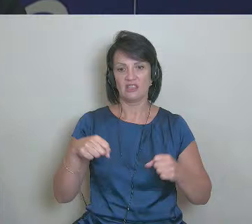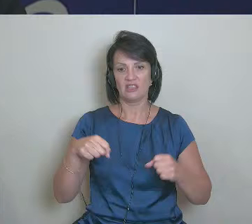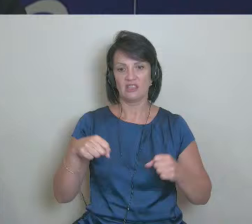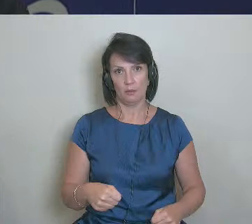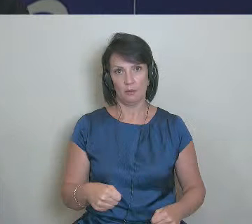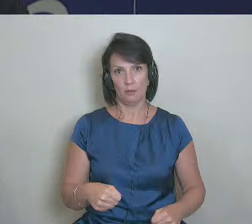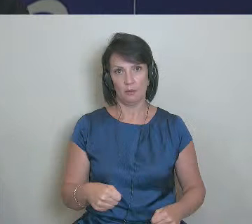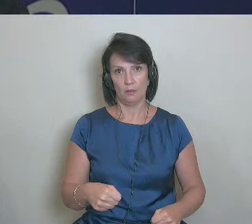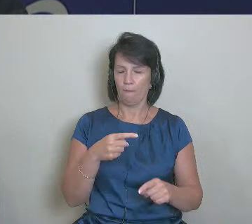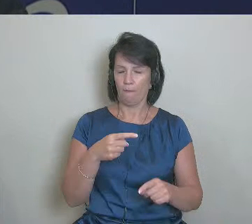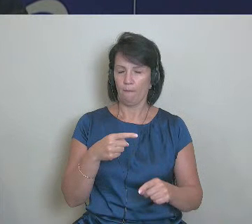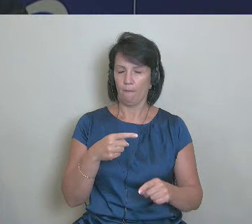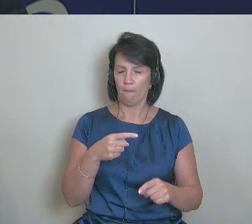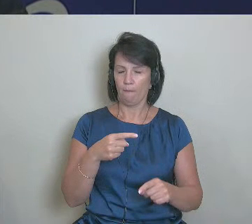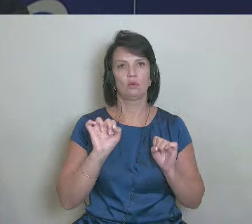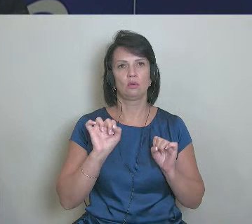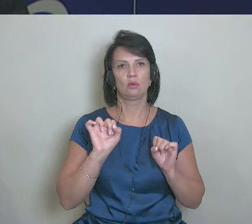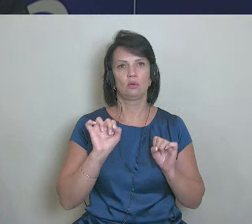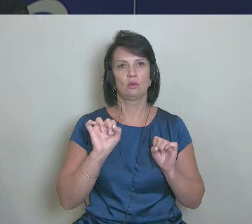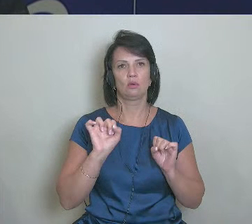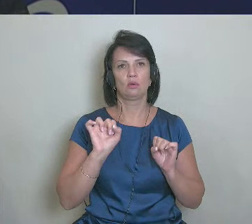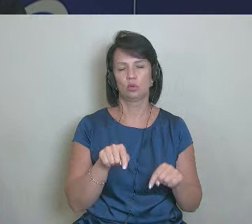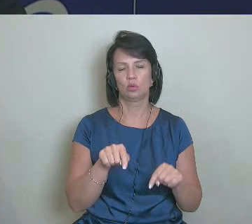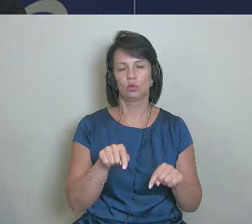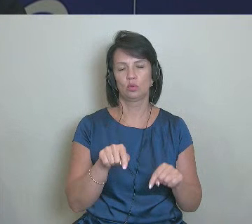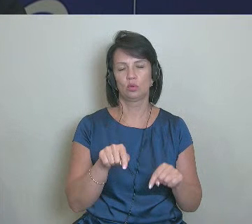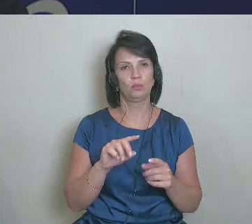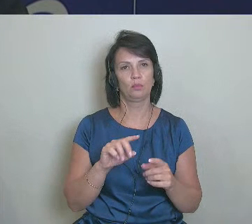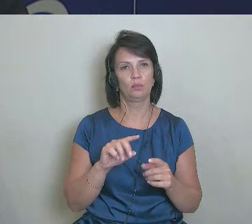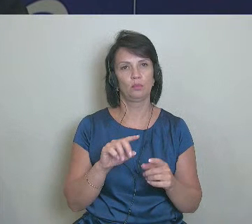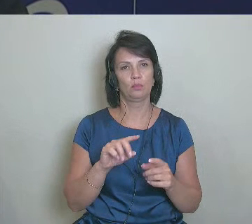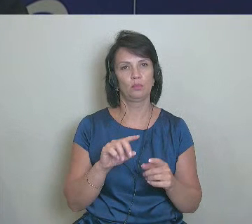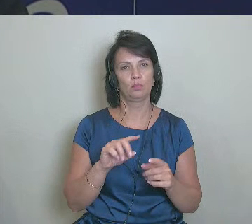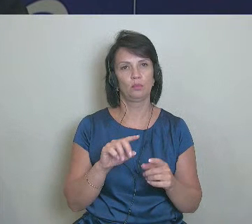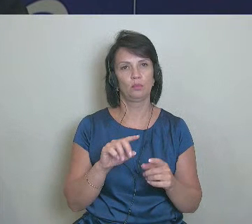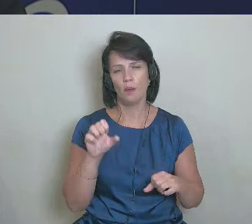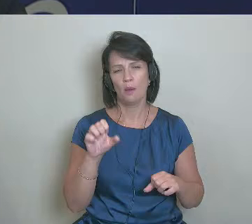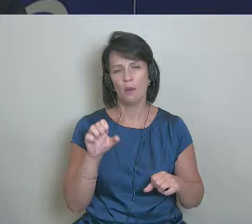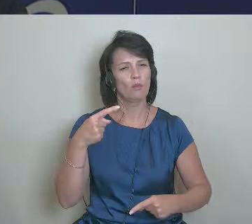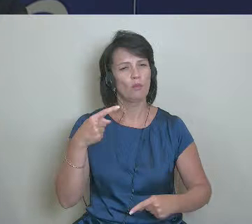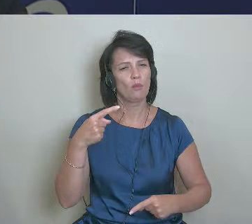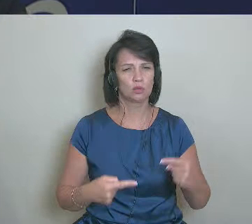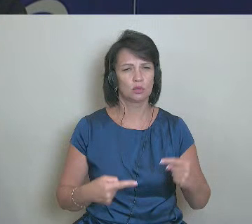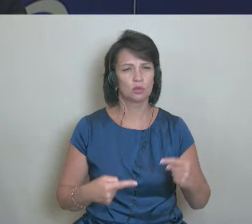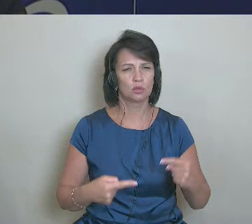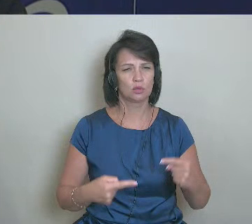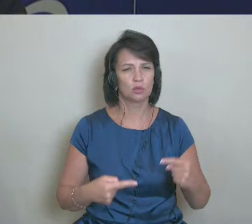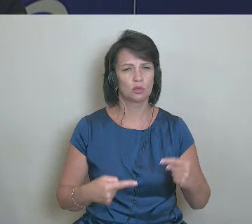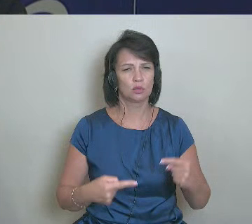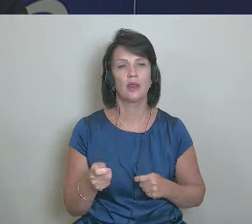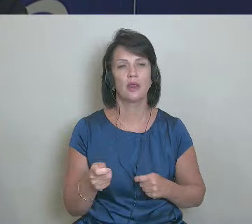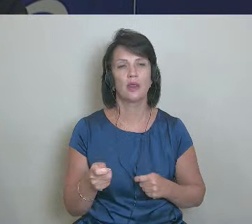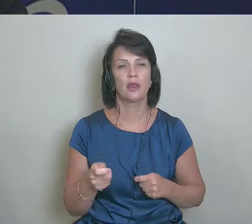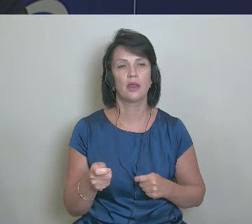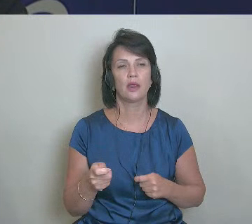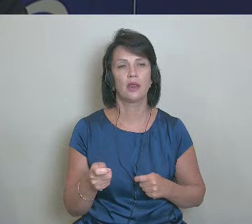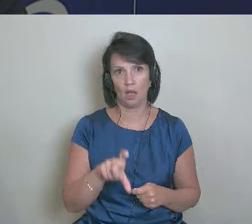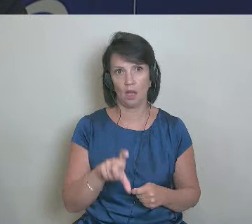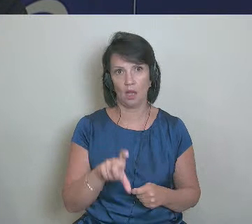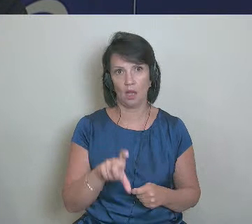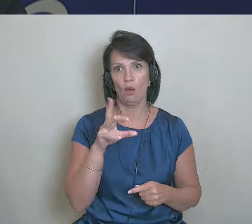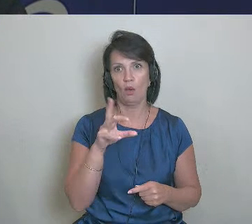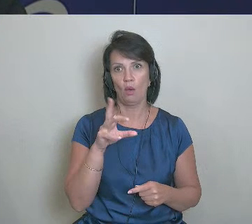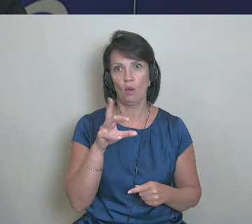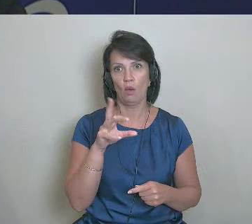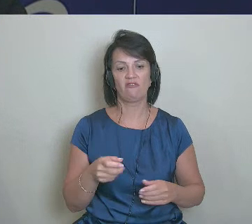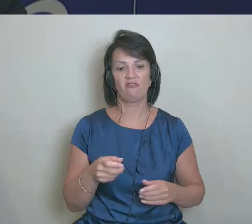head of дійсно the адвокат. subject of authorities Тут в or цьому проблема. a Ну, lawyer. і ще можемо So дискутувати, that's хто the керівник, problem. бо The question керівний is склад who складається